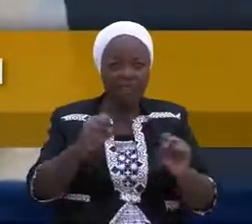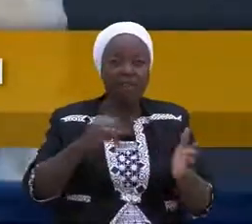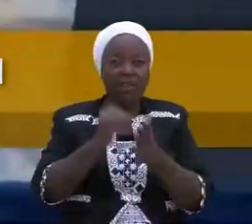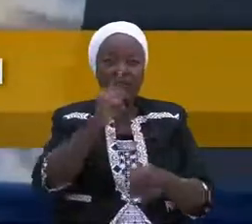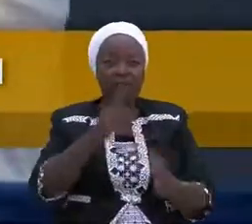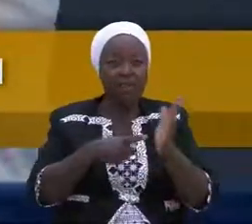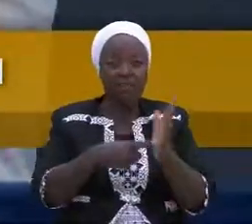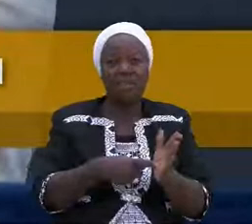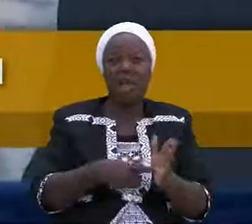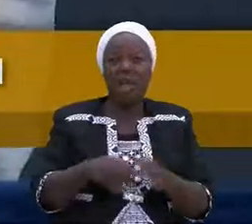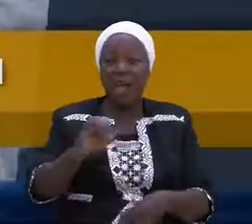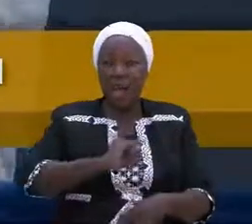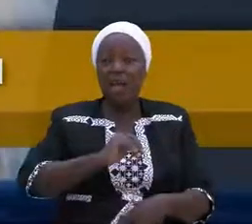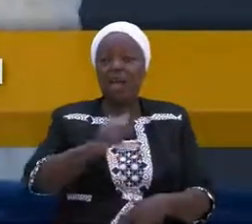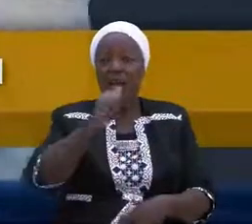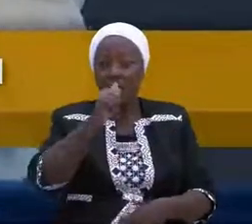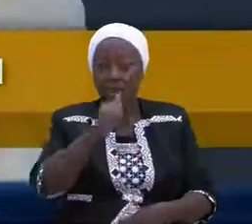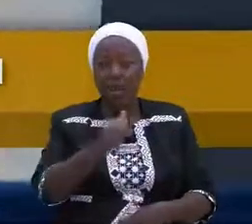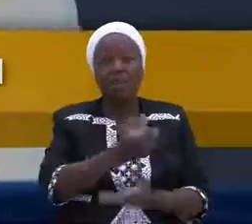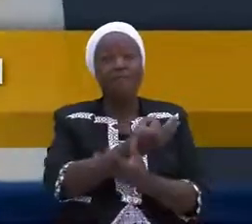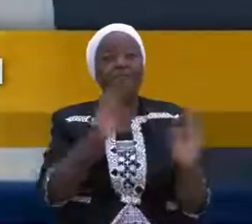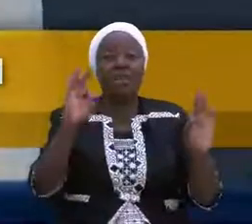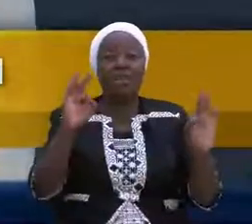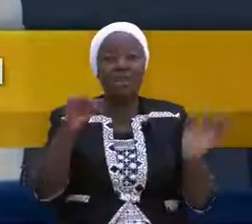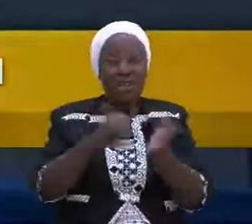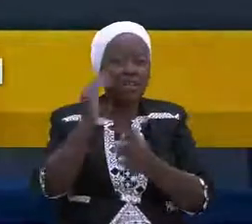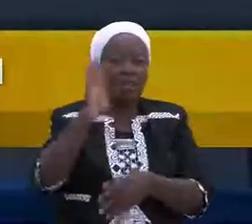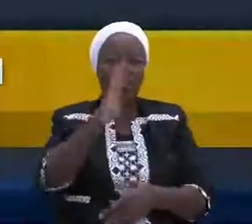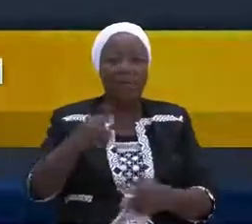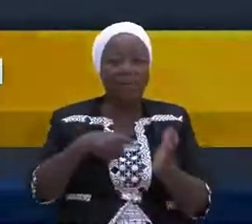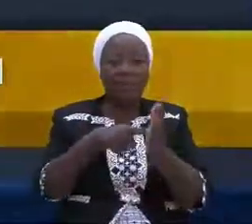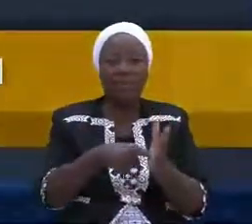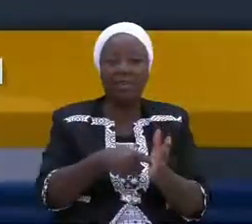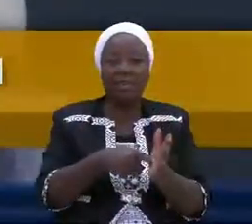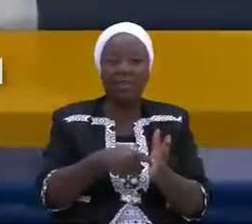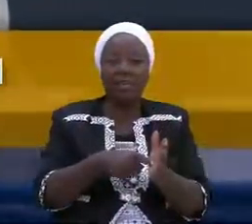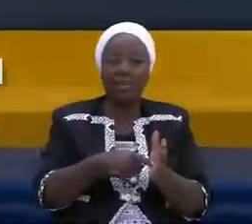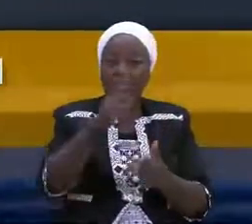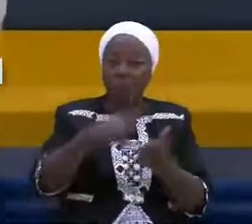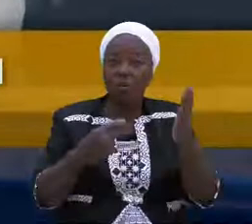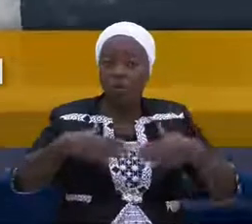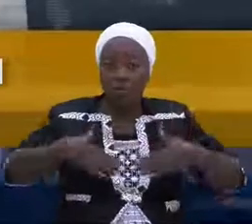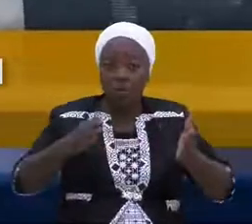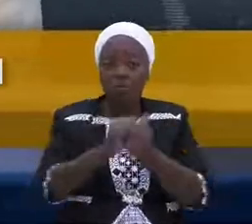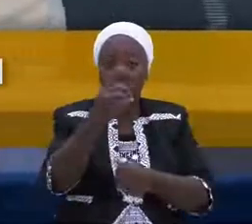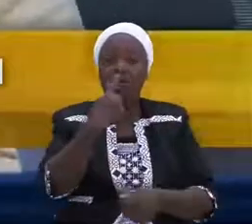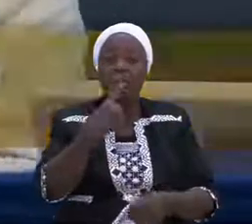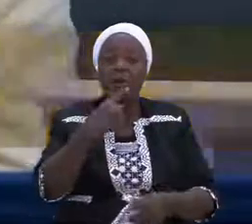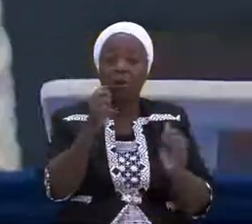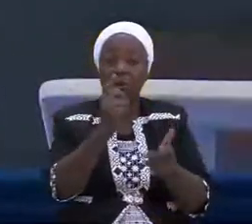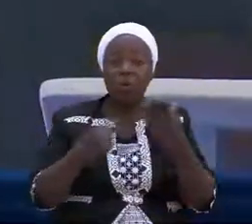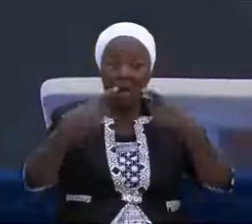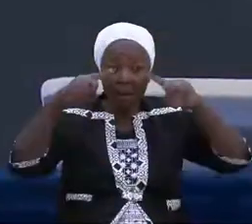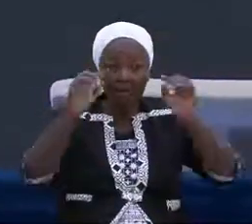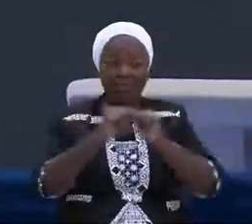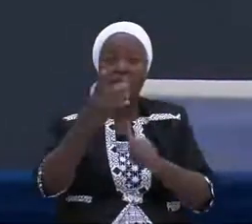se manifester. Je suis libre, ça sera manifesté. Ce que tu confesses de ta bouche,